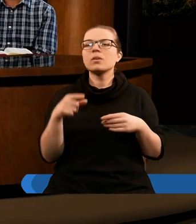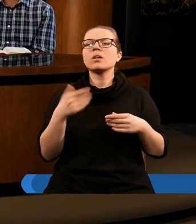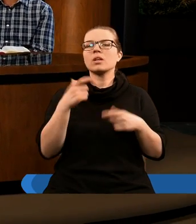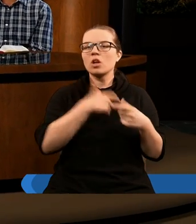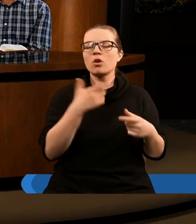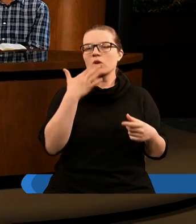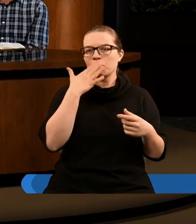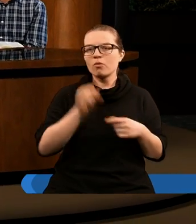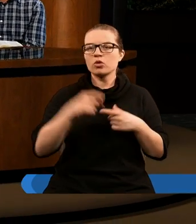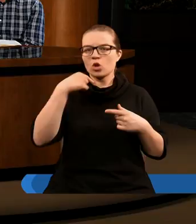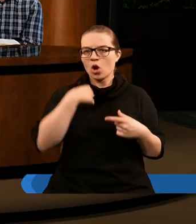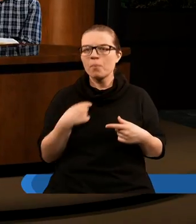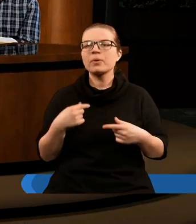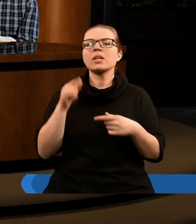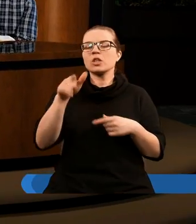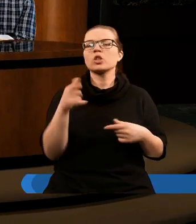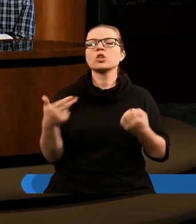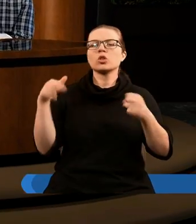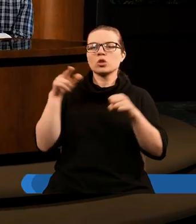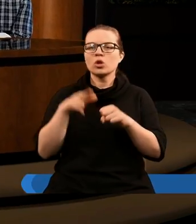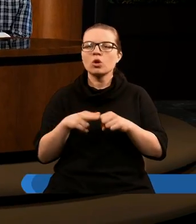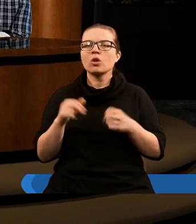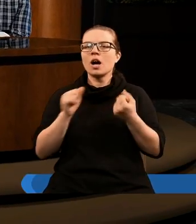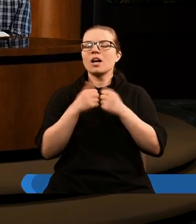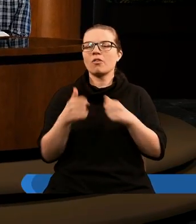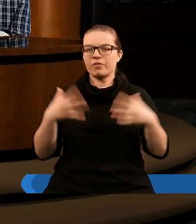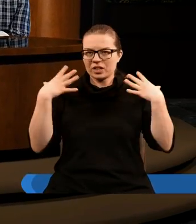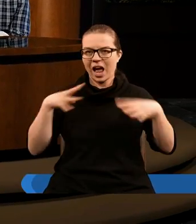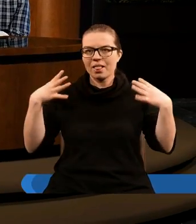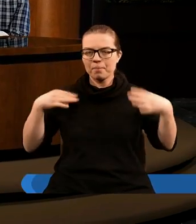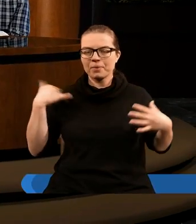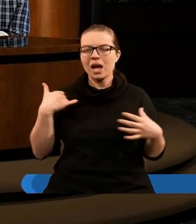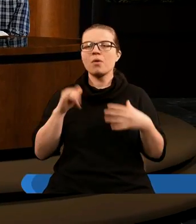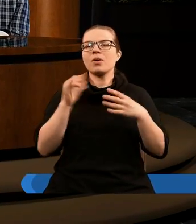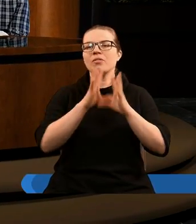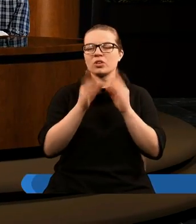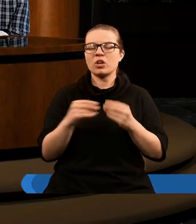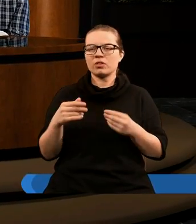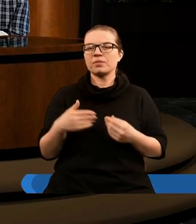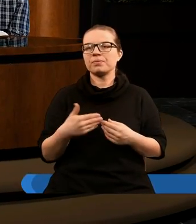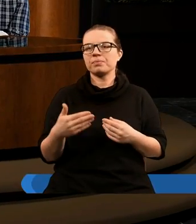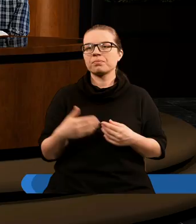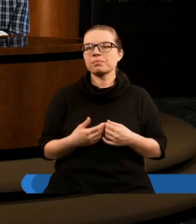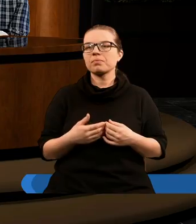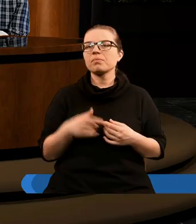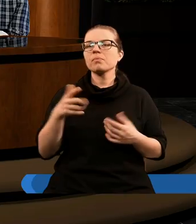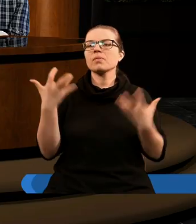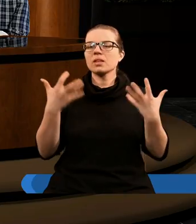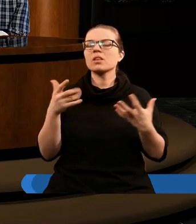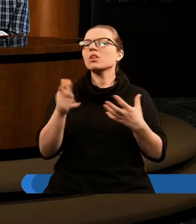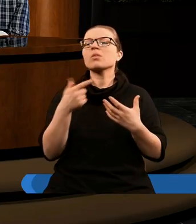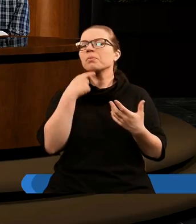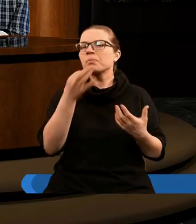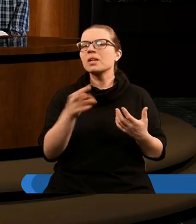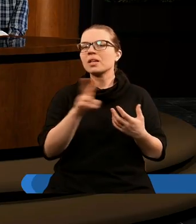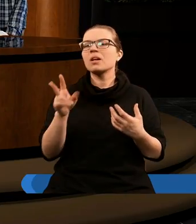starców i rzekł do mnie Któż to są ci przyodziani w szaty białe i skąd przyszli? I to pytanie chciałbym zadać